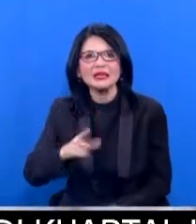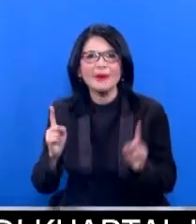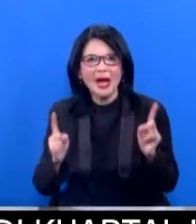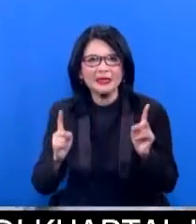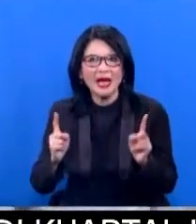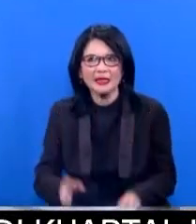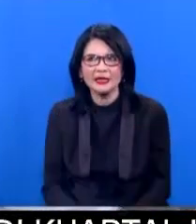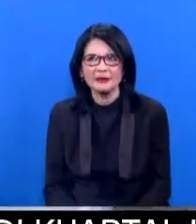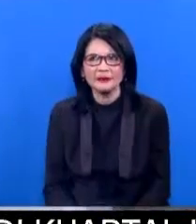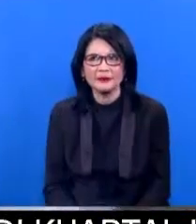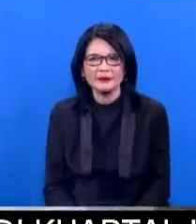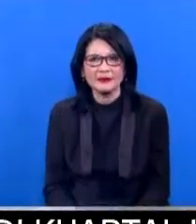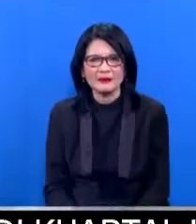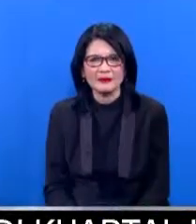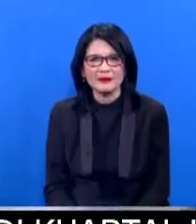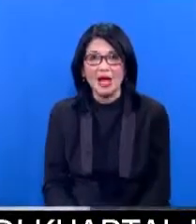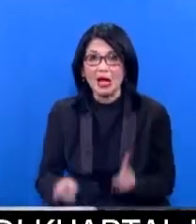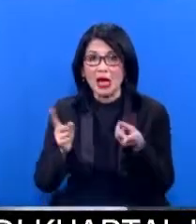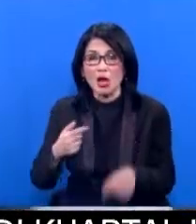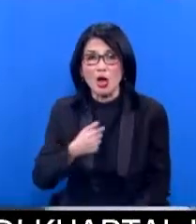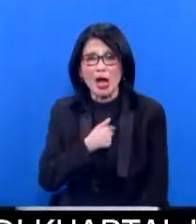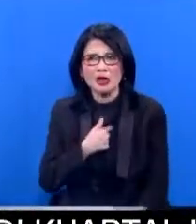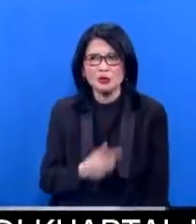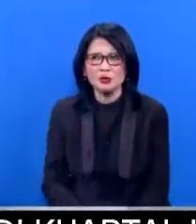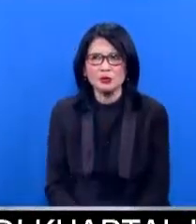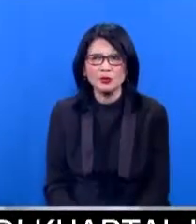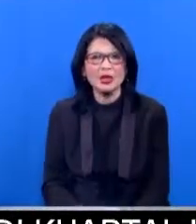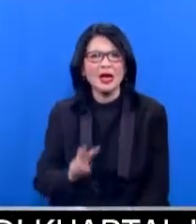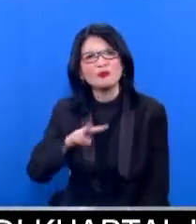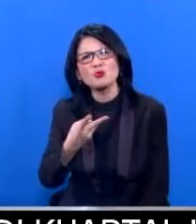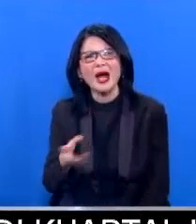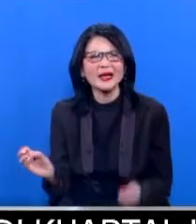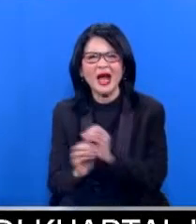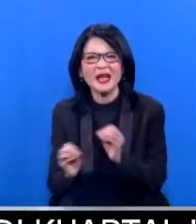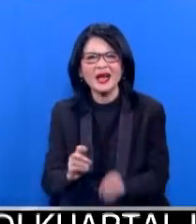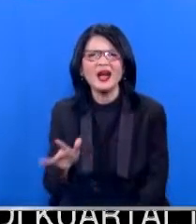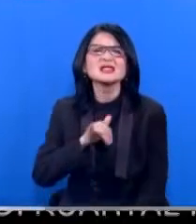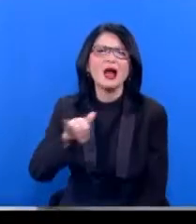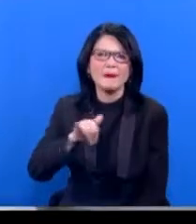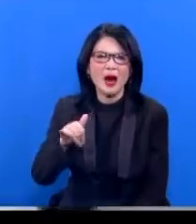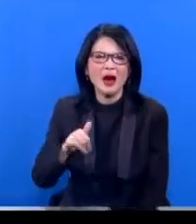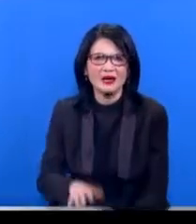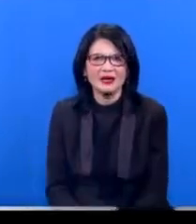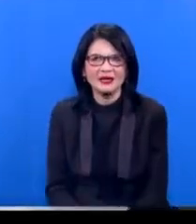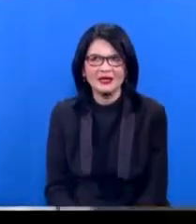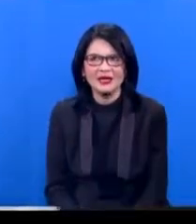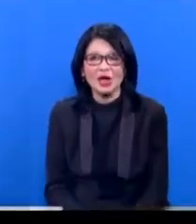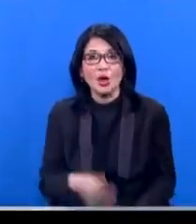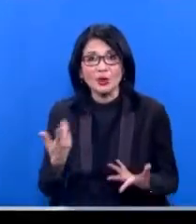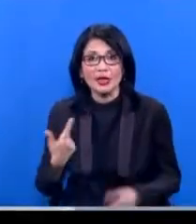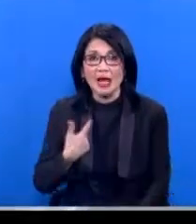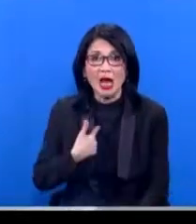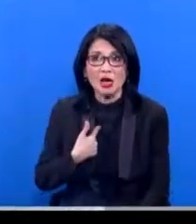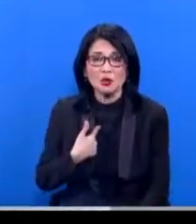Mungkin karena lingkup aku sama teman-teman aku nggak ngerasa ada perubahannya sih, sama aja, karena mungkin aku ke tempat-tempat yang